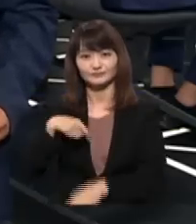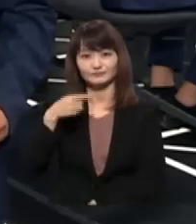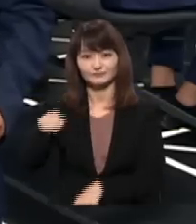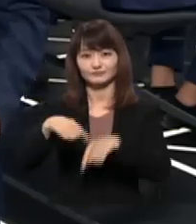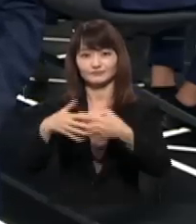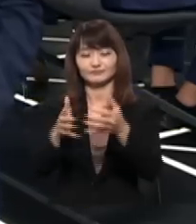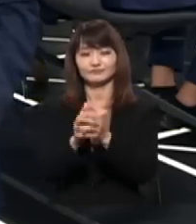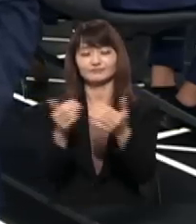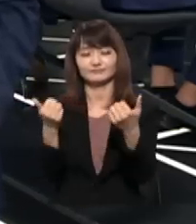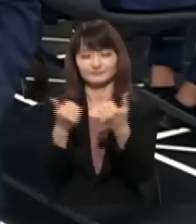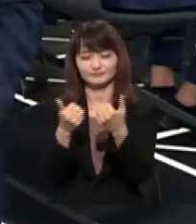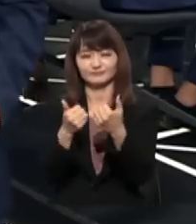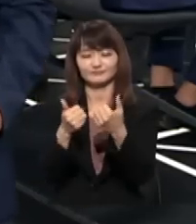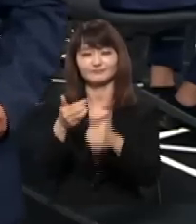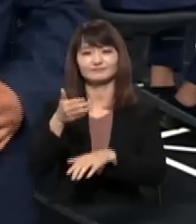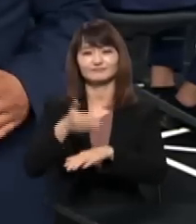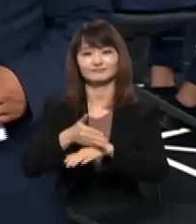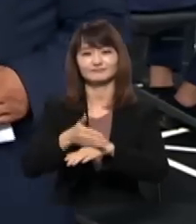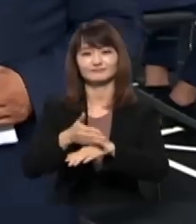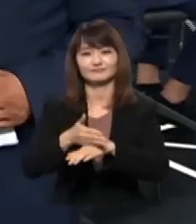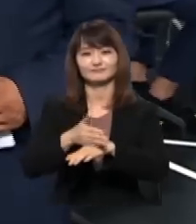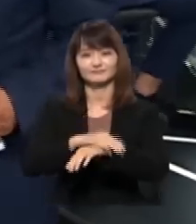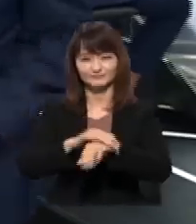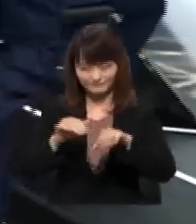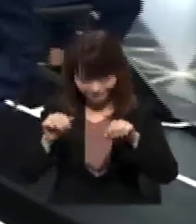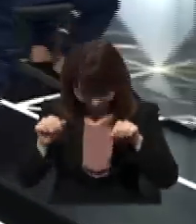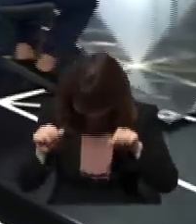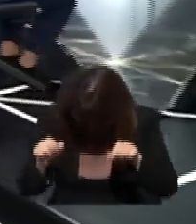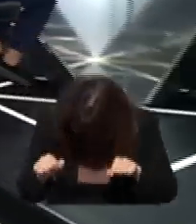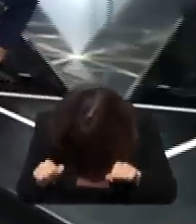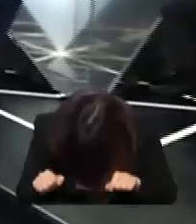계속해서 정치부 회의가 이어집니다 고맙습니다